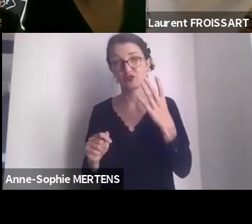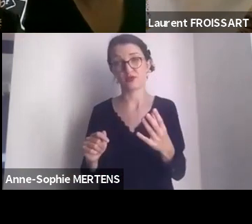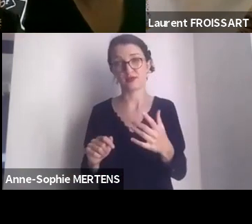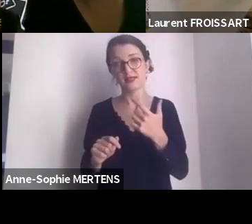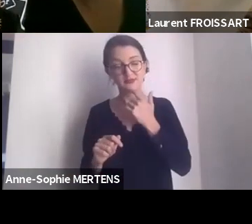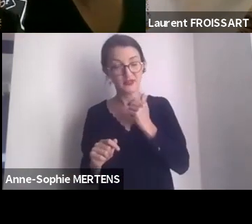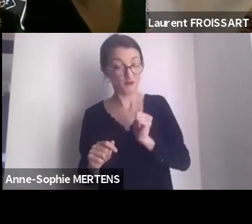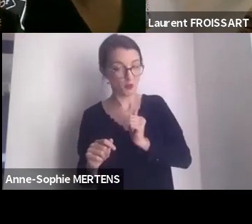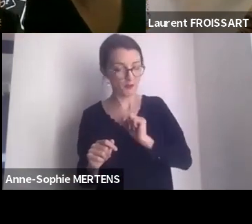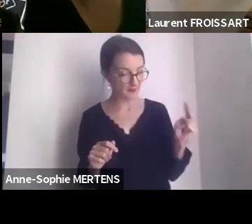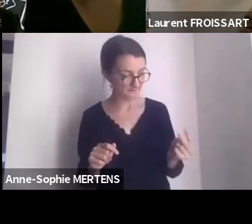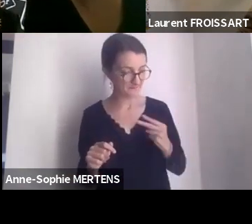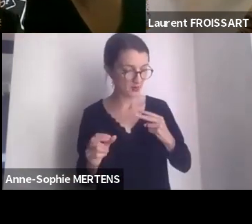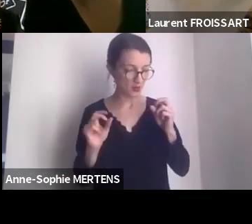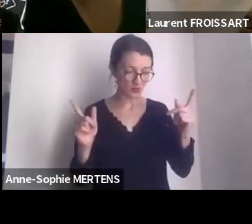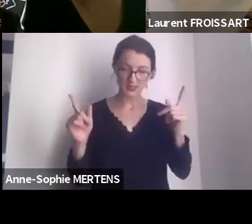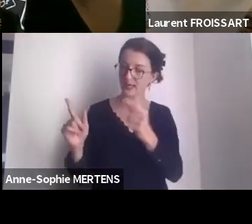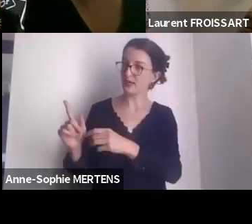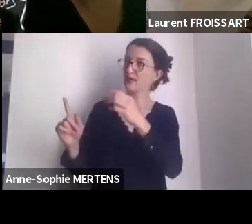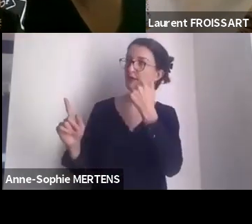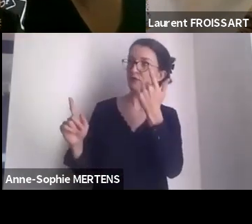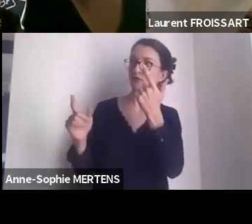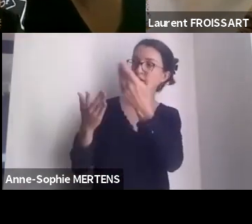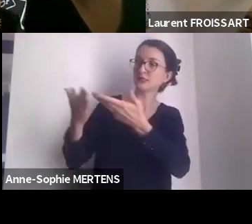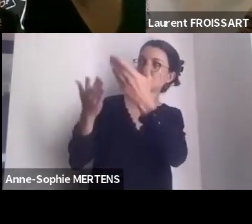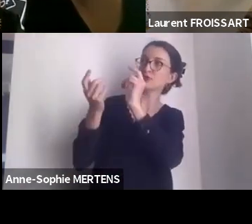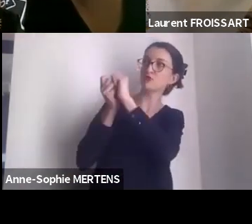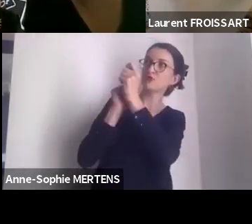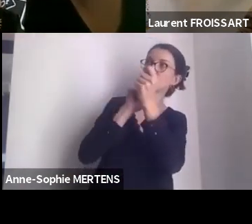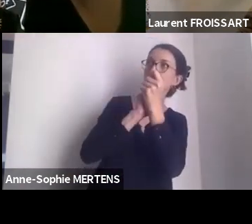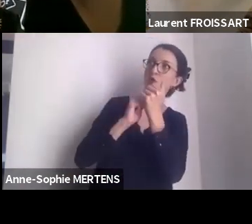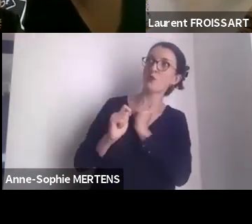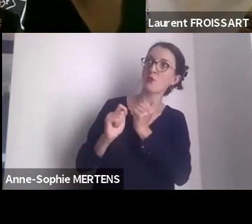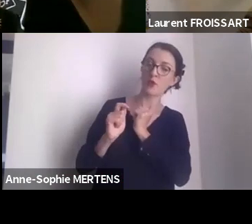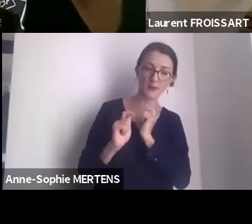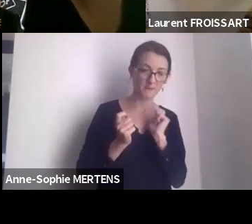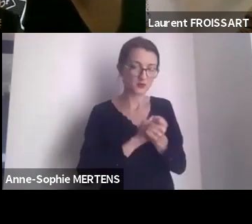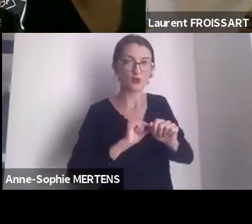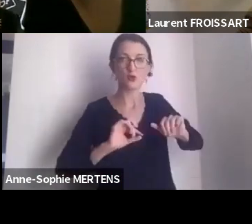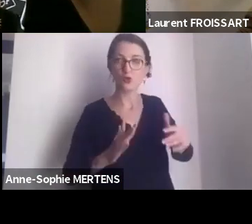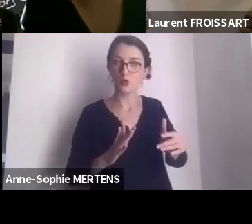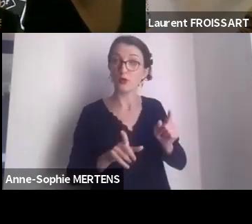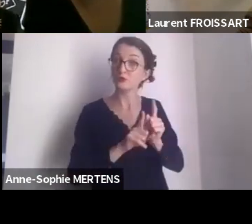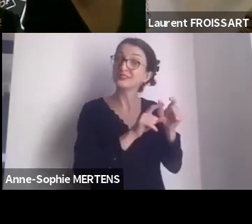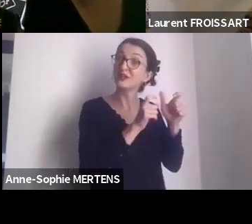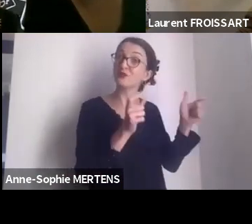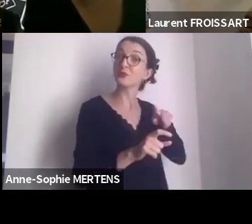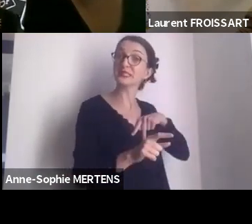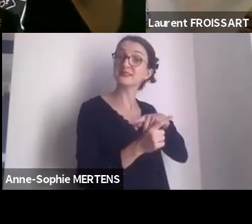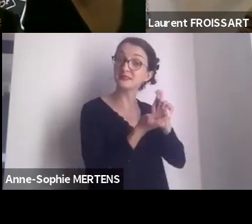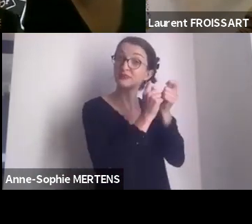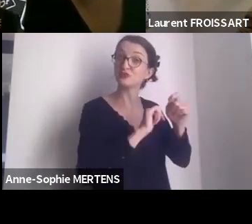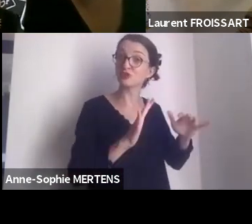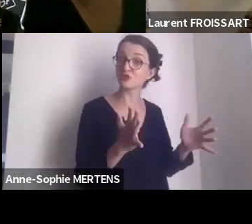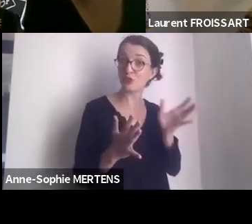moi et ma propre capacité en tant qu'individu et en tant qu'organisation, en tant qu'entreprise, à répondre et à m'adapter à ce qui